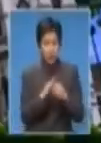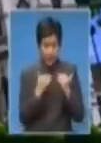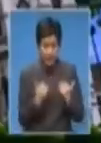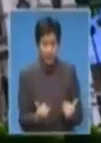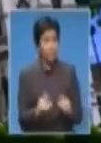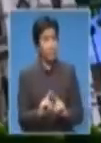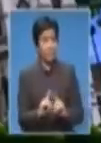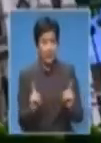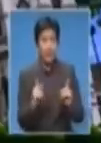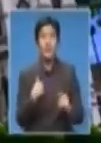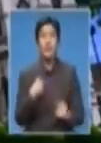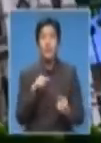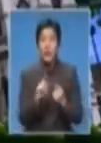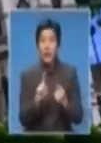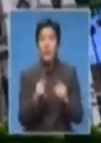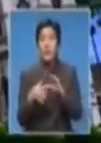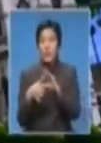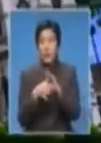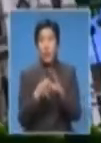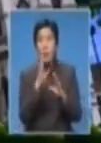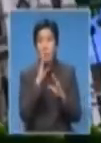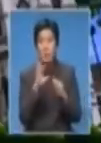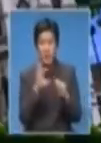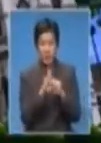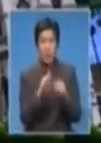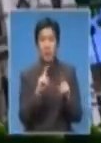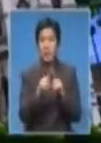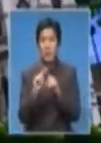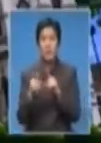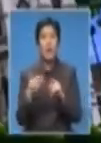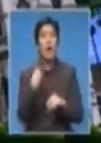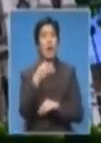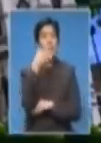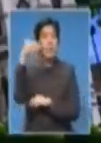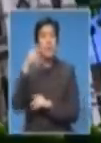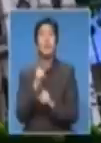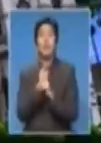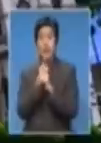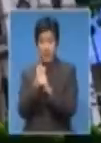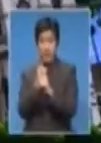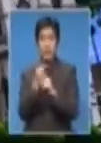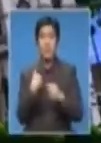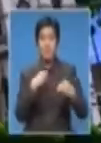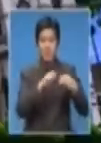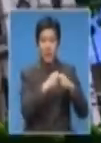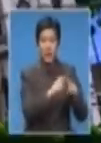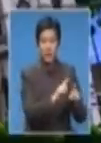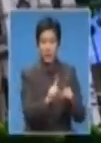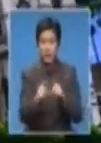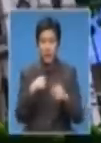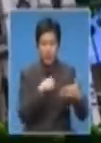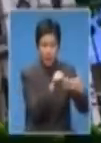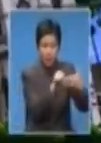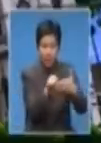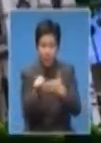จุบันนั้นก็รวมทั้งอันที่ไม่สอดคล้องกับพันธกรณีที่มีไว้กับนานาประเทศทั้งนี้เราก็ต้องแก้ปัญหานี้ทั้งหมดนะครับบางอย่างตกล